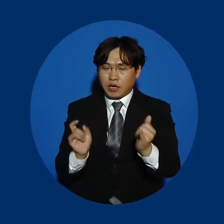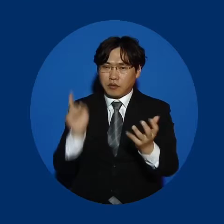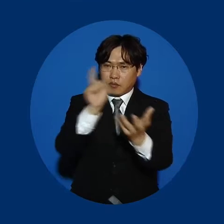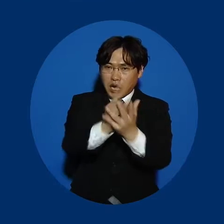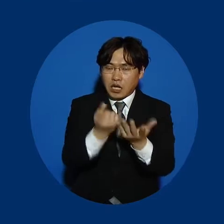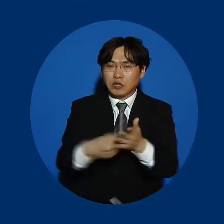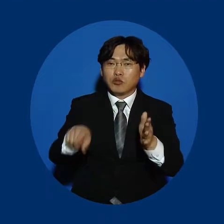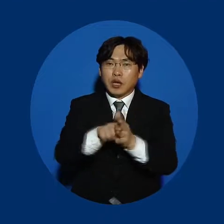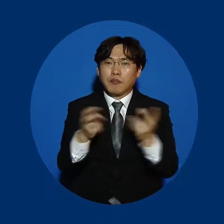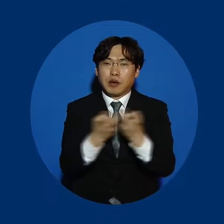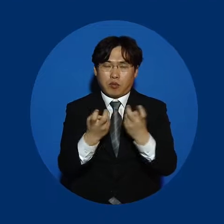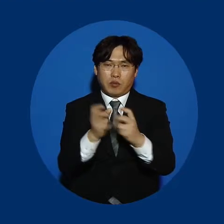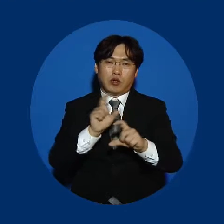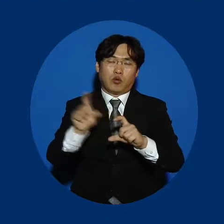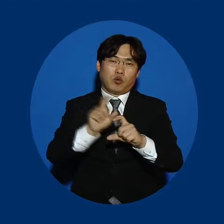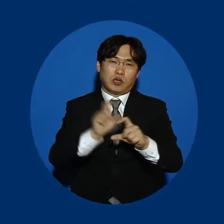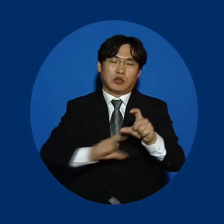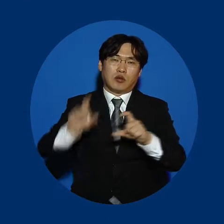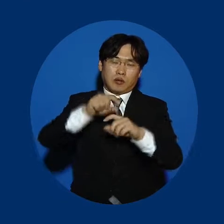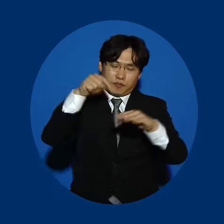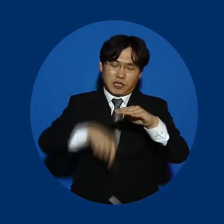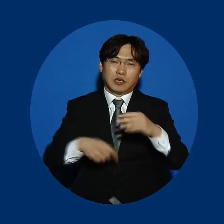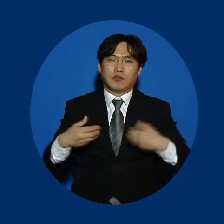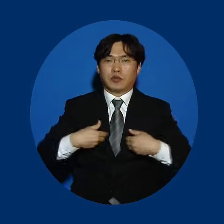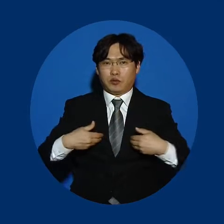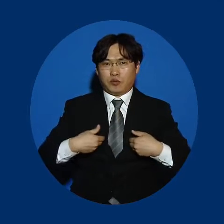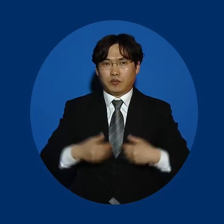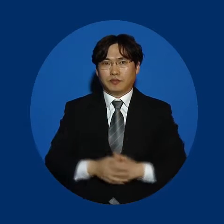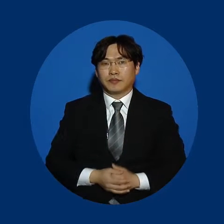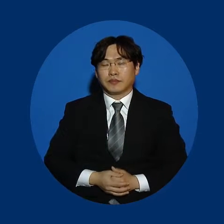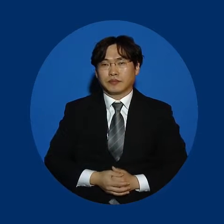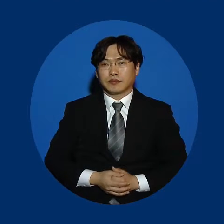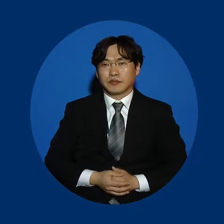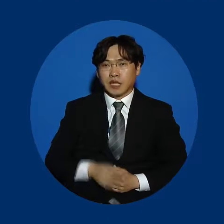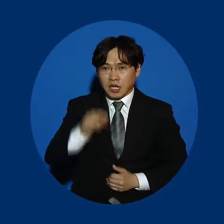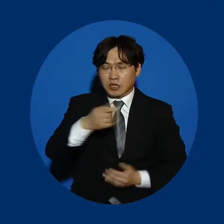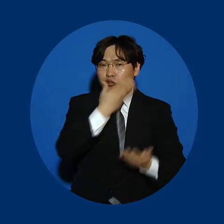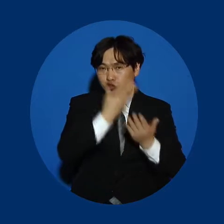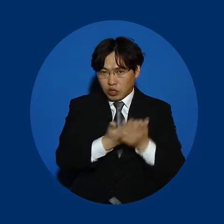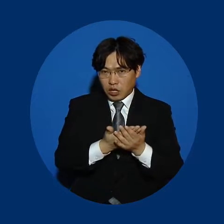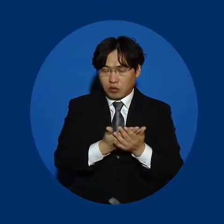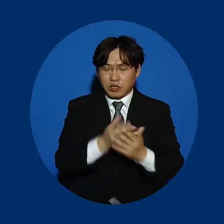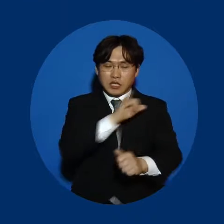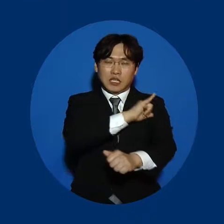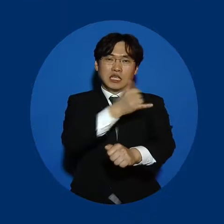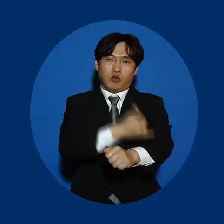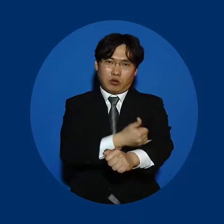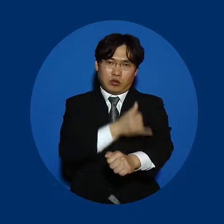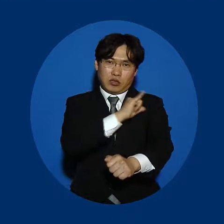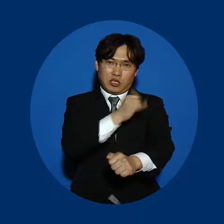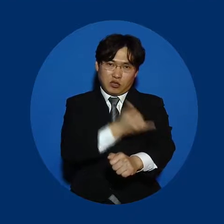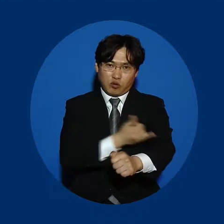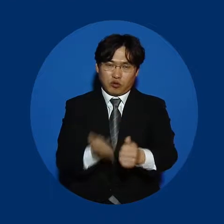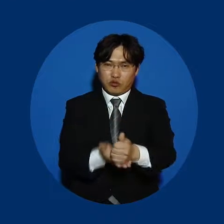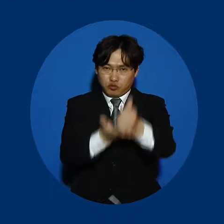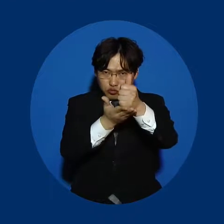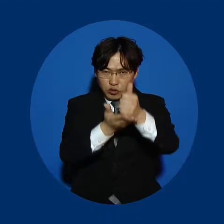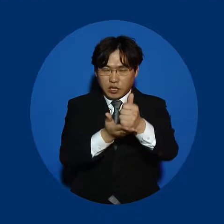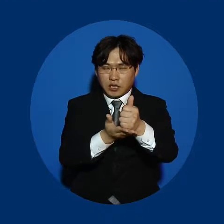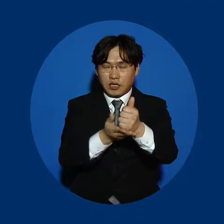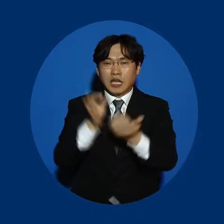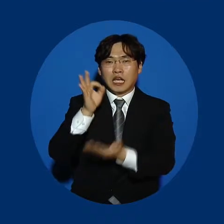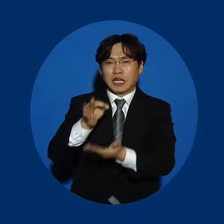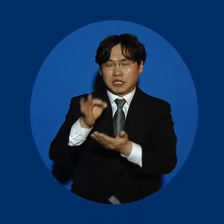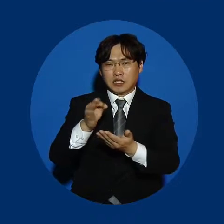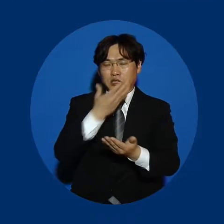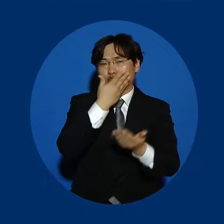와야 될 상황이 아닌가 합니다. 그런 고민 중에 중요한 거는 인권. 인권의 가치가 굉장히 중요합니다. 인권의 가치가